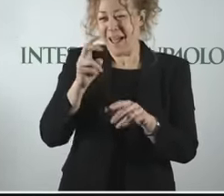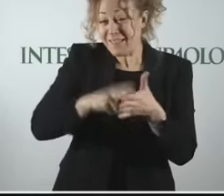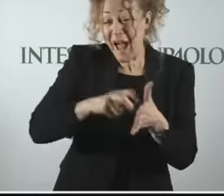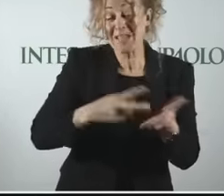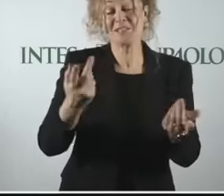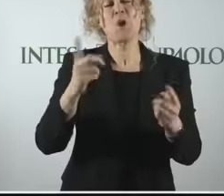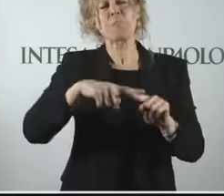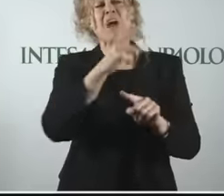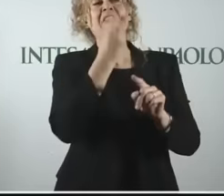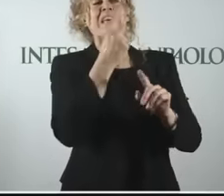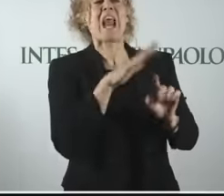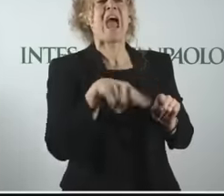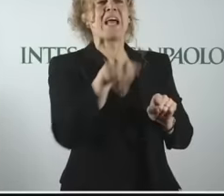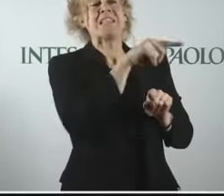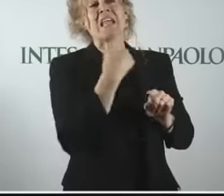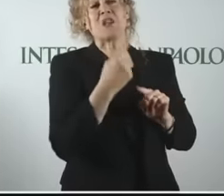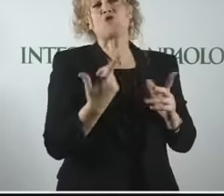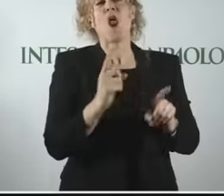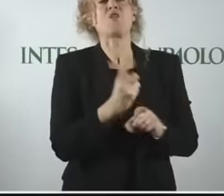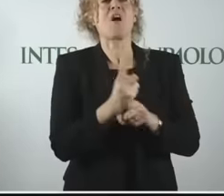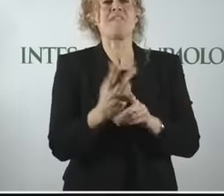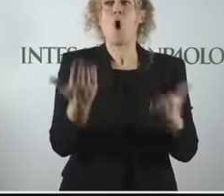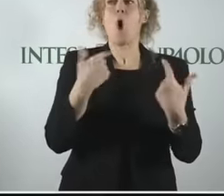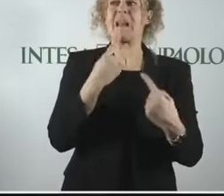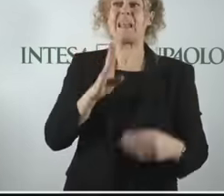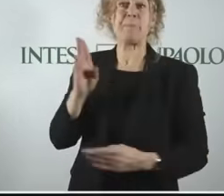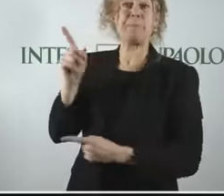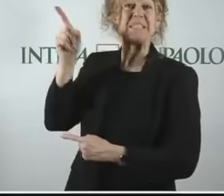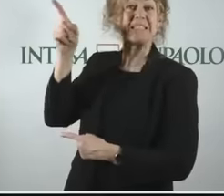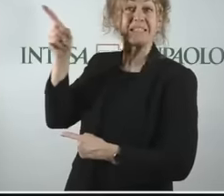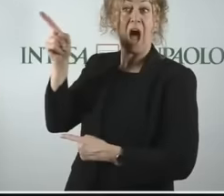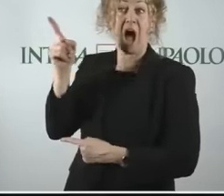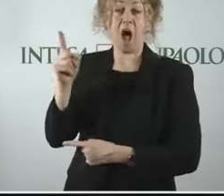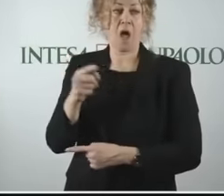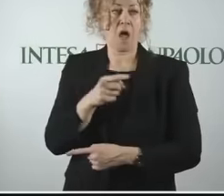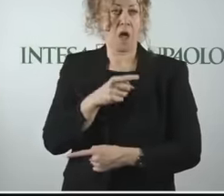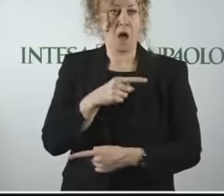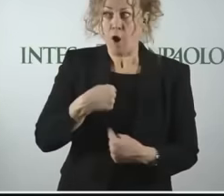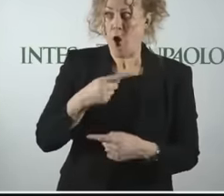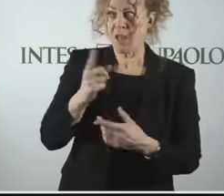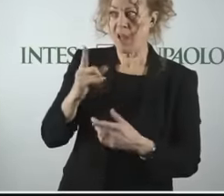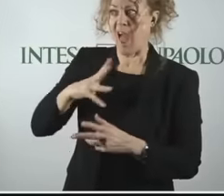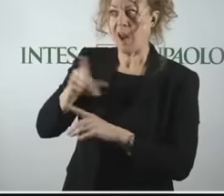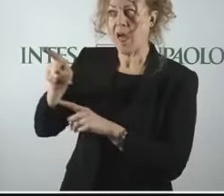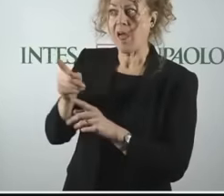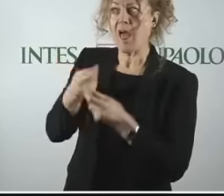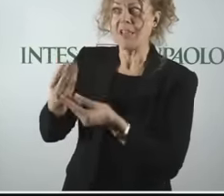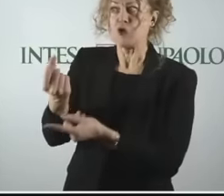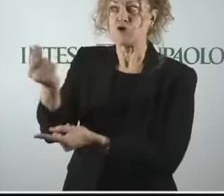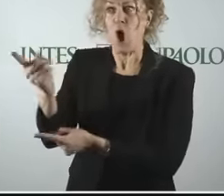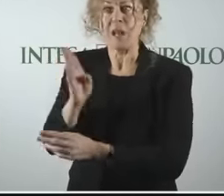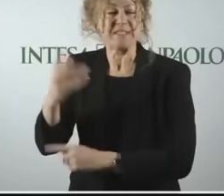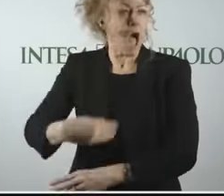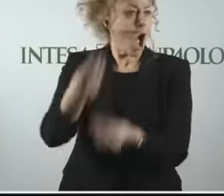a Firenze dicono ma per che noi dovevamo comprarlo dai Pisani e vuoi arricchire i Pisani Ma quando mai Piuttosto Rinunciamo